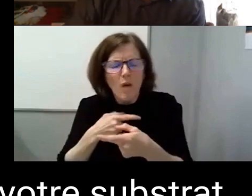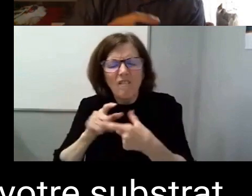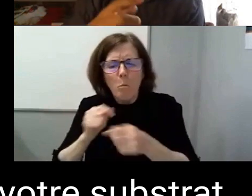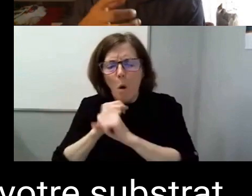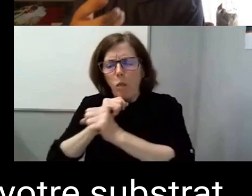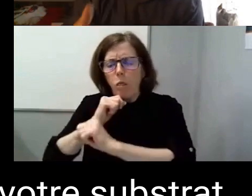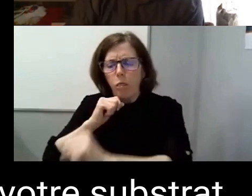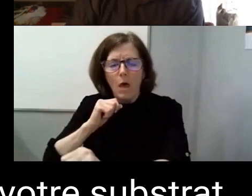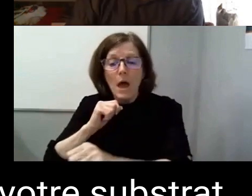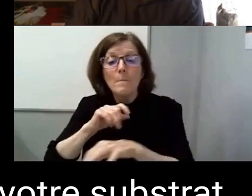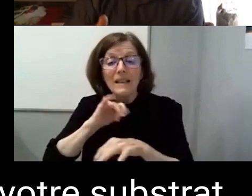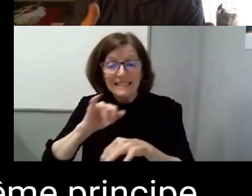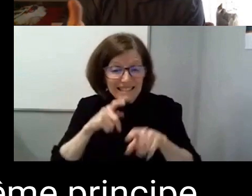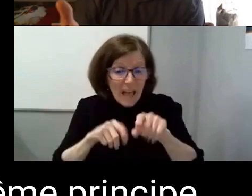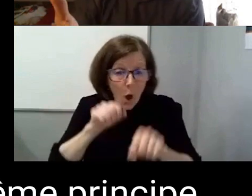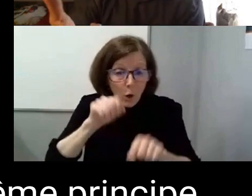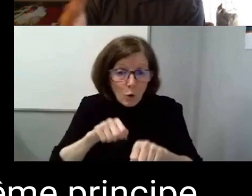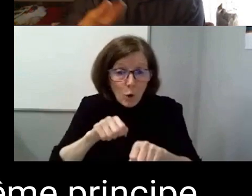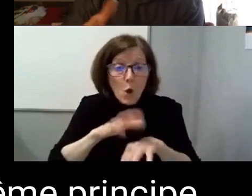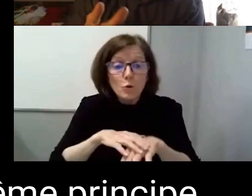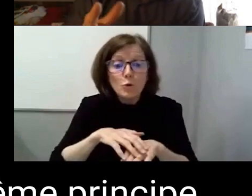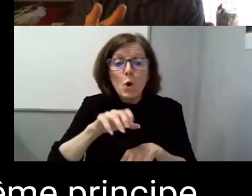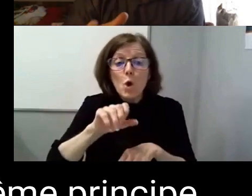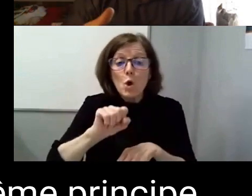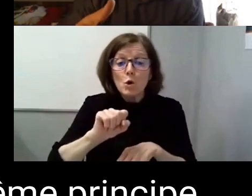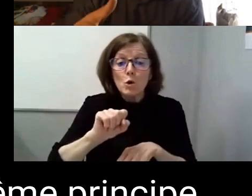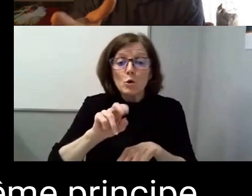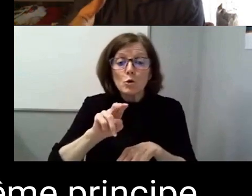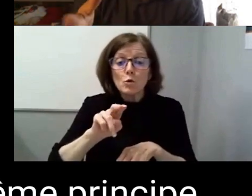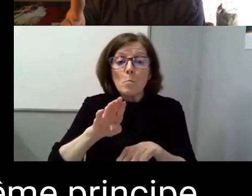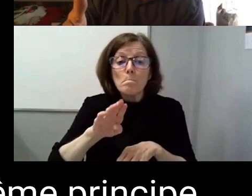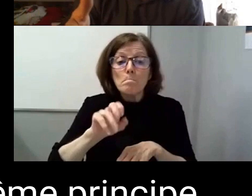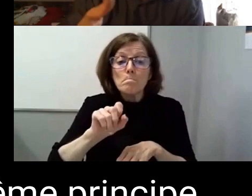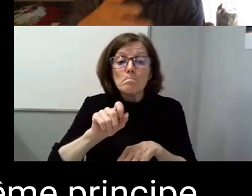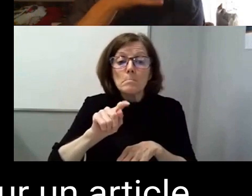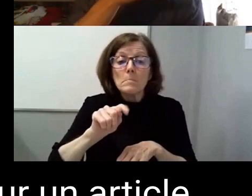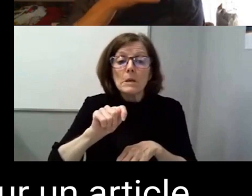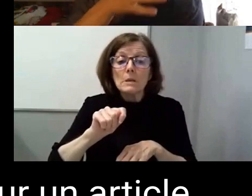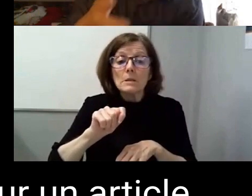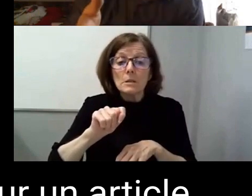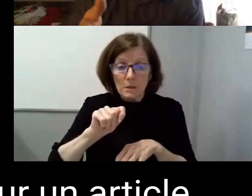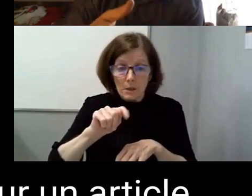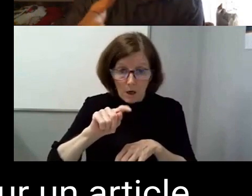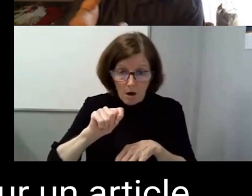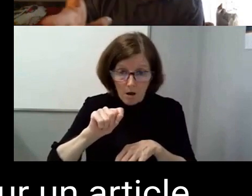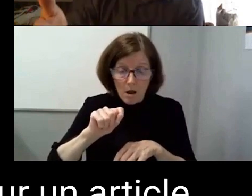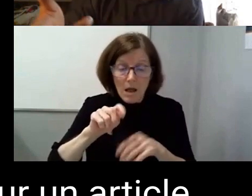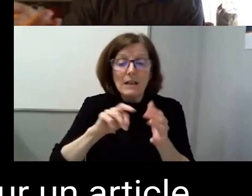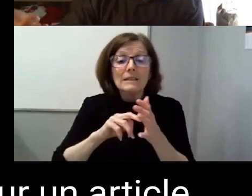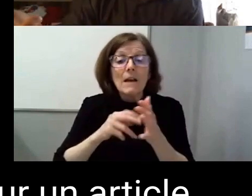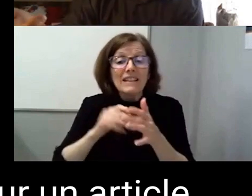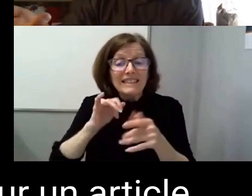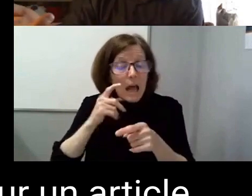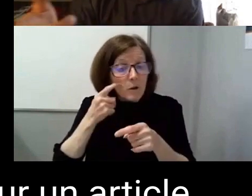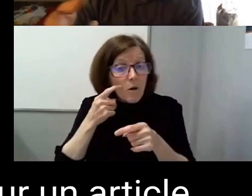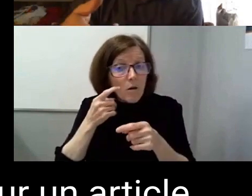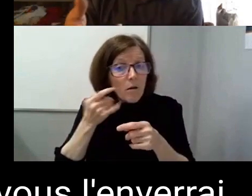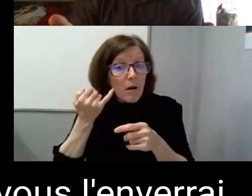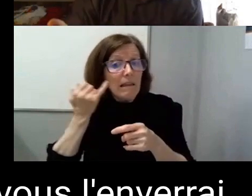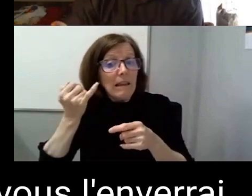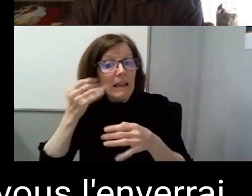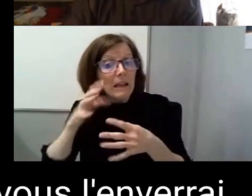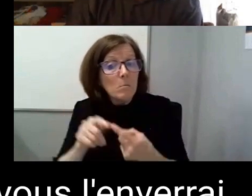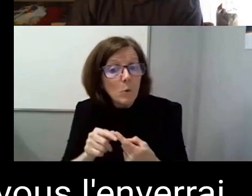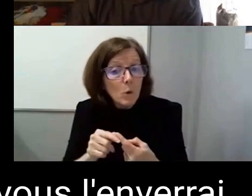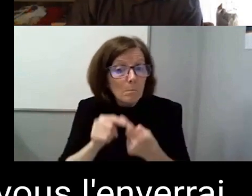un doute sur votre substrat, une manière qui peut être faite dans le même principe dont je vous parlais, qui se retrouve aussi sur un article. Je crois